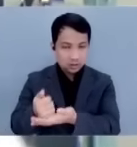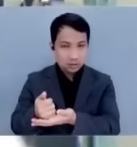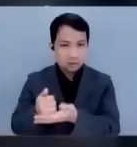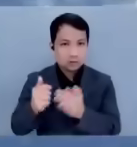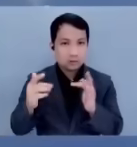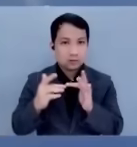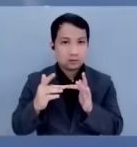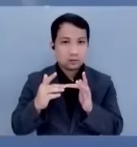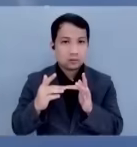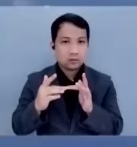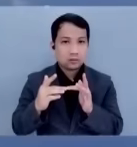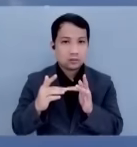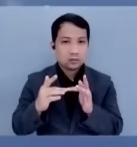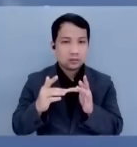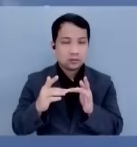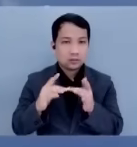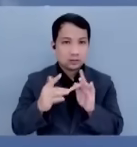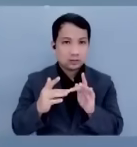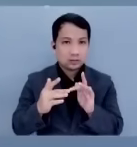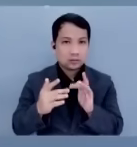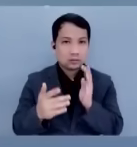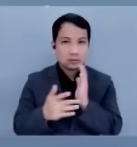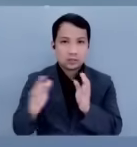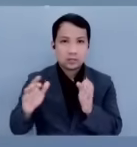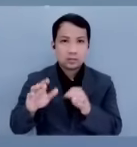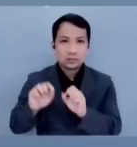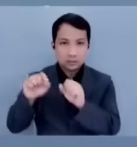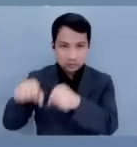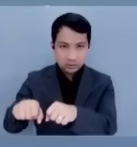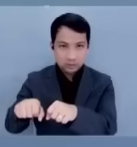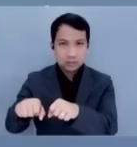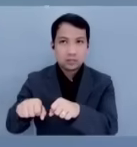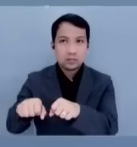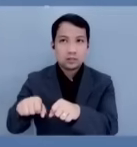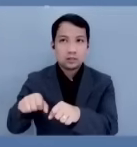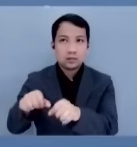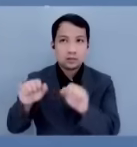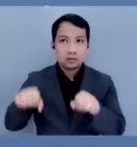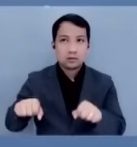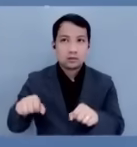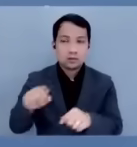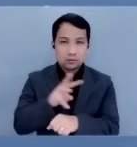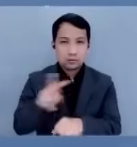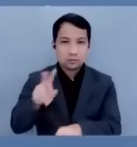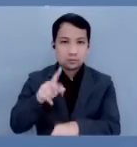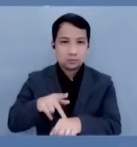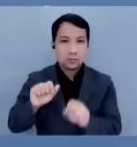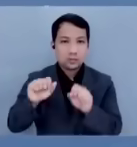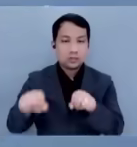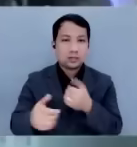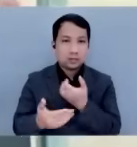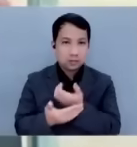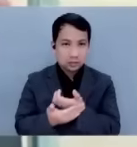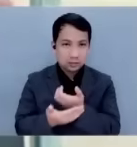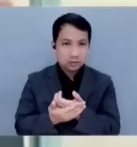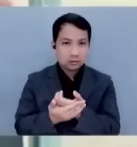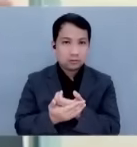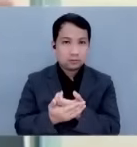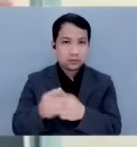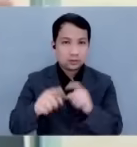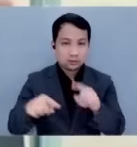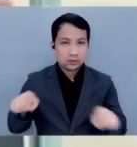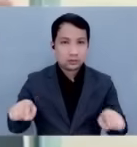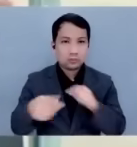maritime domain. Hindi rin umano maikakaila na malaking bahagi ang West Philippine Sea sa ekonomiya ng iba't ibang bansa. Hindi pa